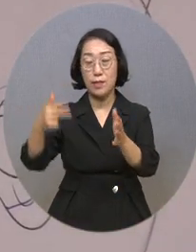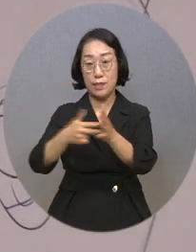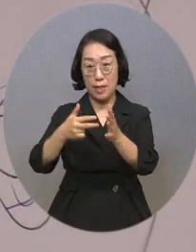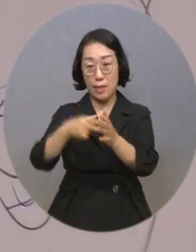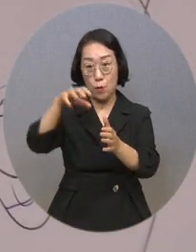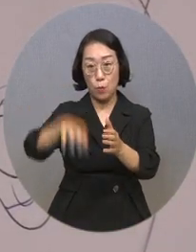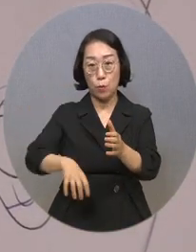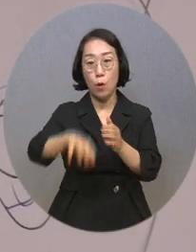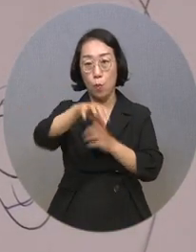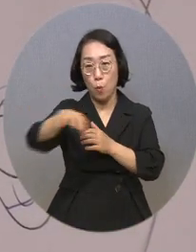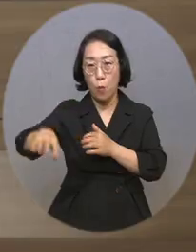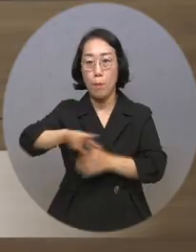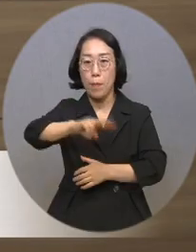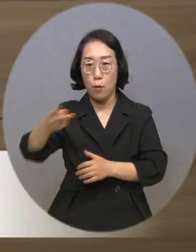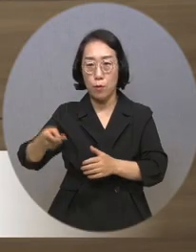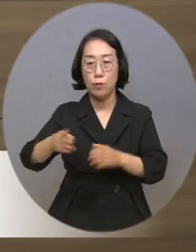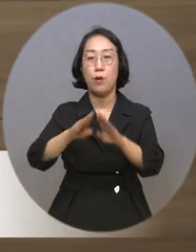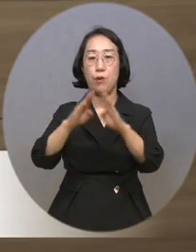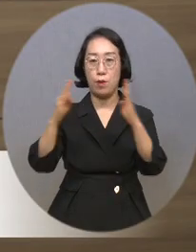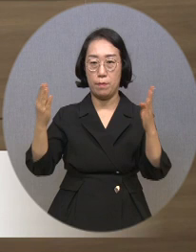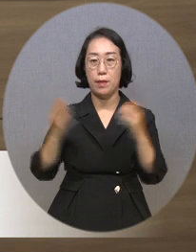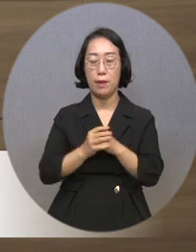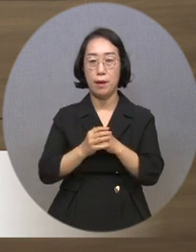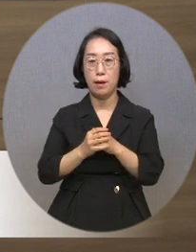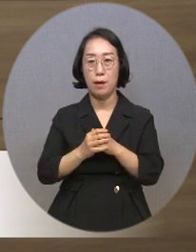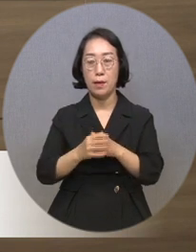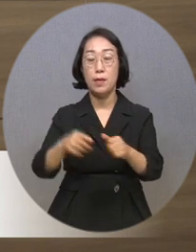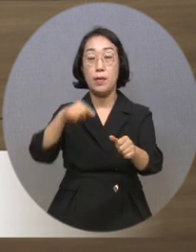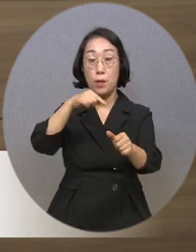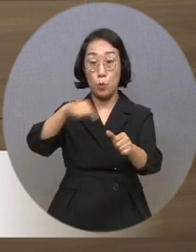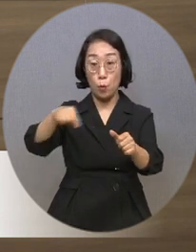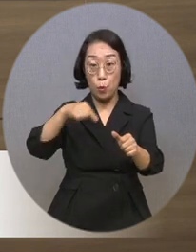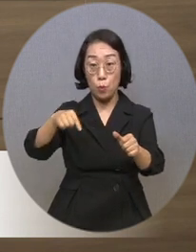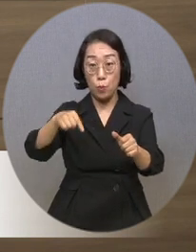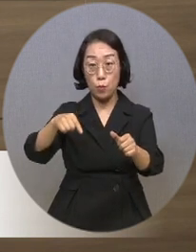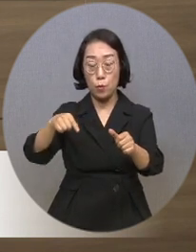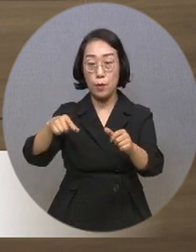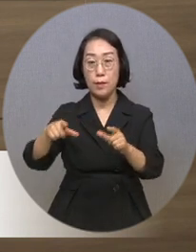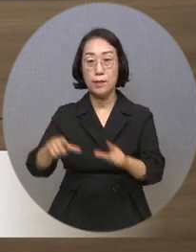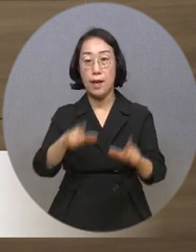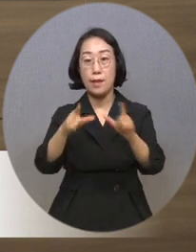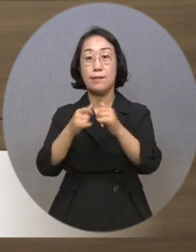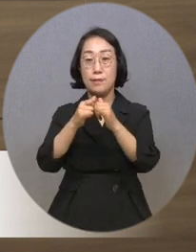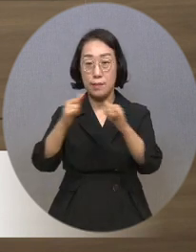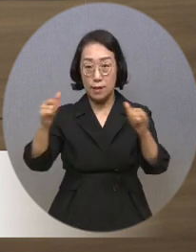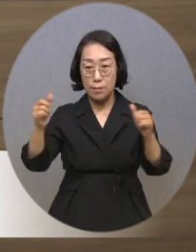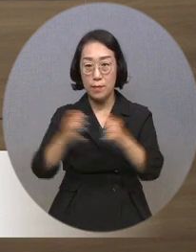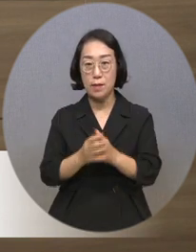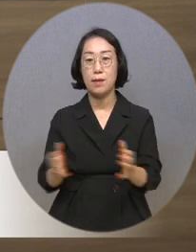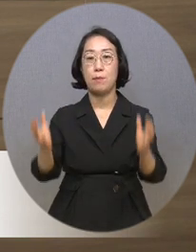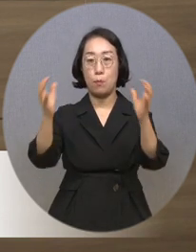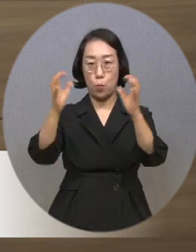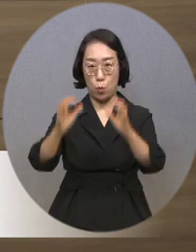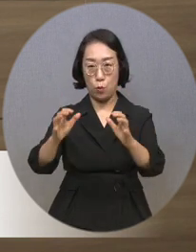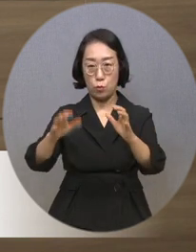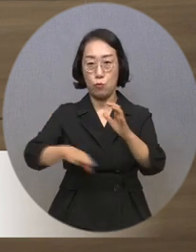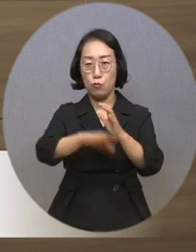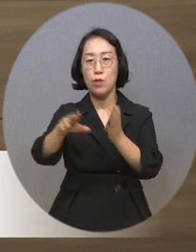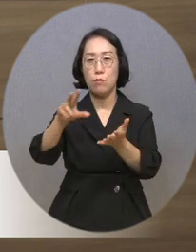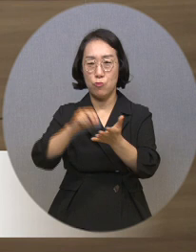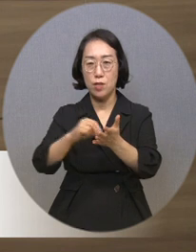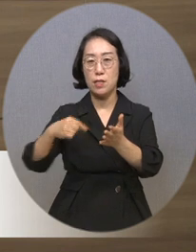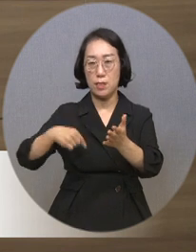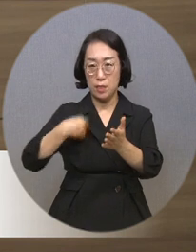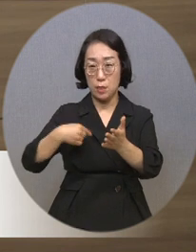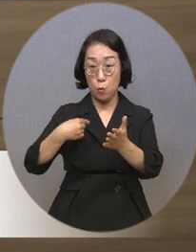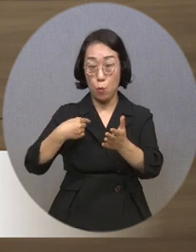도시에서 순차적으로 진행됩니다. 본 교육은 주민들이 공론장을 개설해서 우리의 문제를 우리가